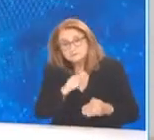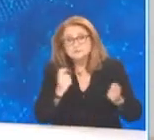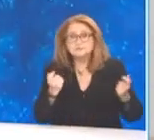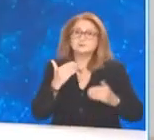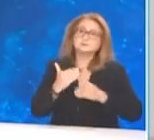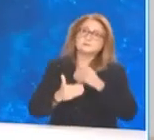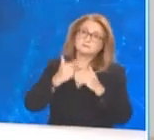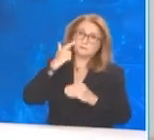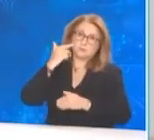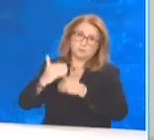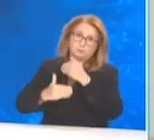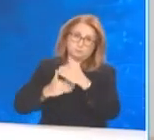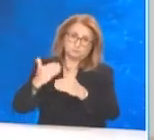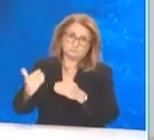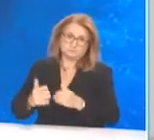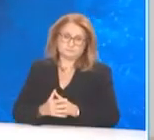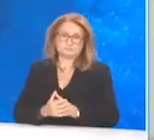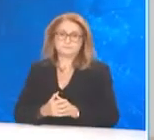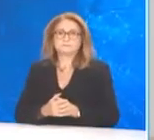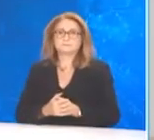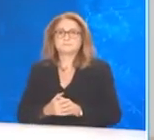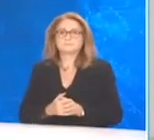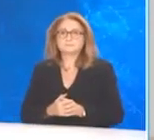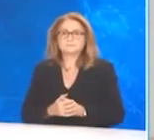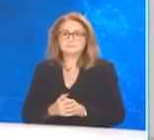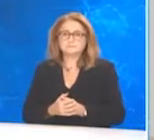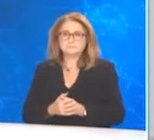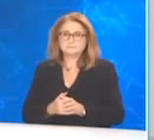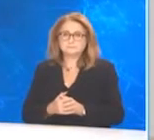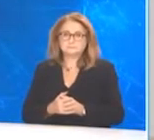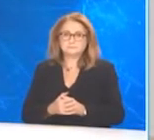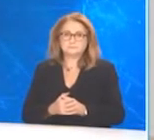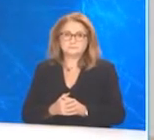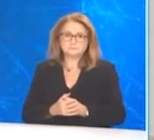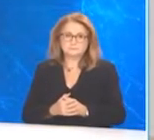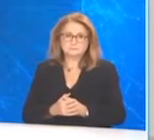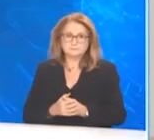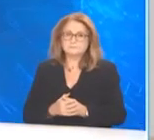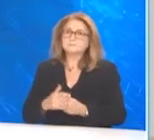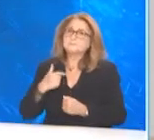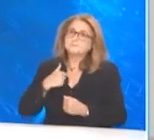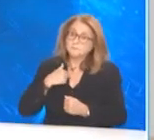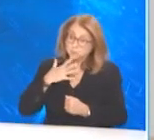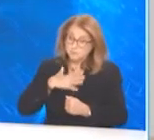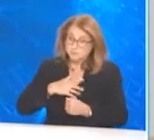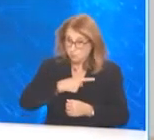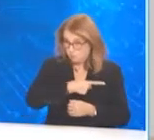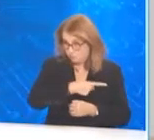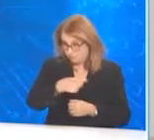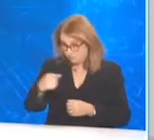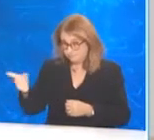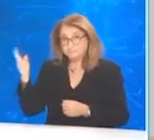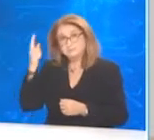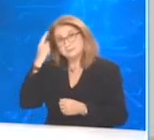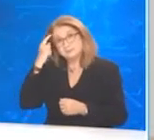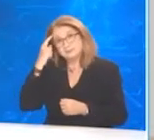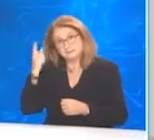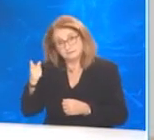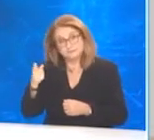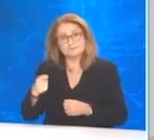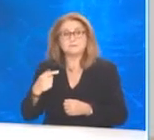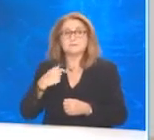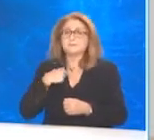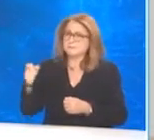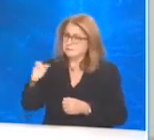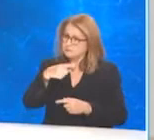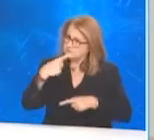θα μπορέσουμε να συνεχίσουμε να την ελέγχουμε όπως το κάνουμε αυτή τη στιγμή και να μην μας δημιουργήσει περισσότερα προβλήματα. Θέλω να αντιληφθείτε όλοι το εξής, και νομίζω ότι και μέσα